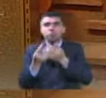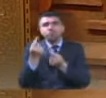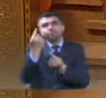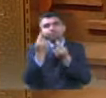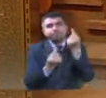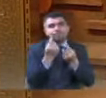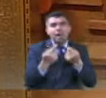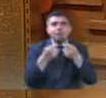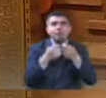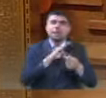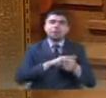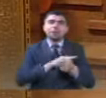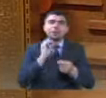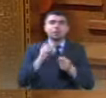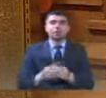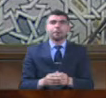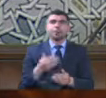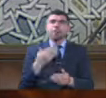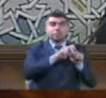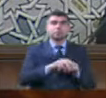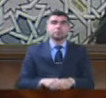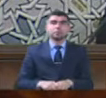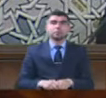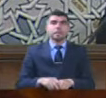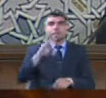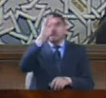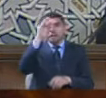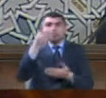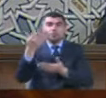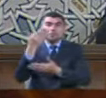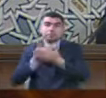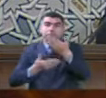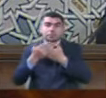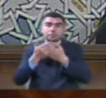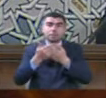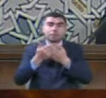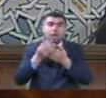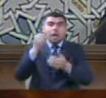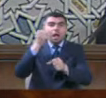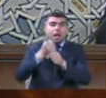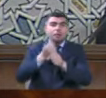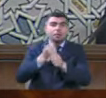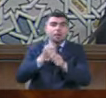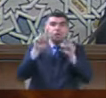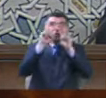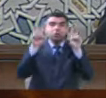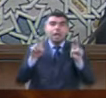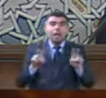شويه يصبر لصالحه. وشكرا لكم. شكرا لكم. المجلس العمومي المتبعه لتشغيل حاملي الشواهد العليا.